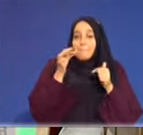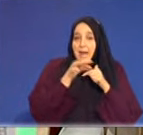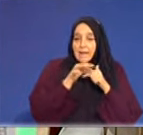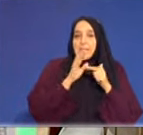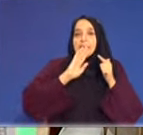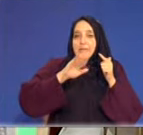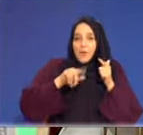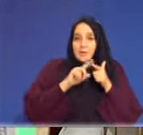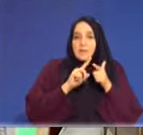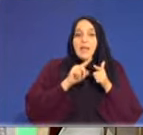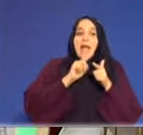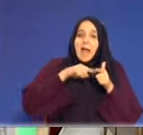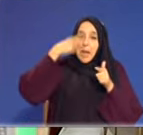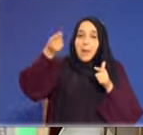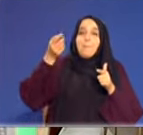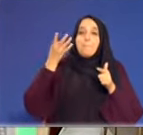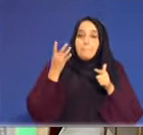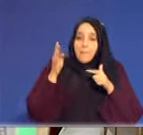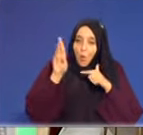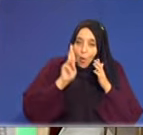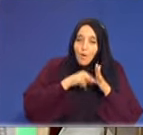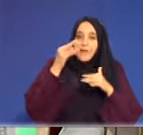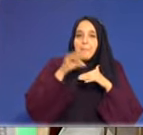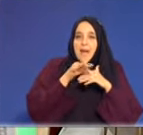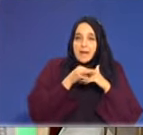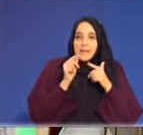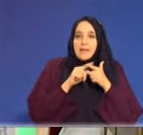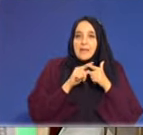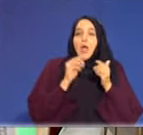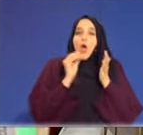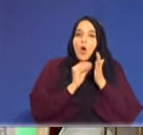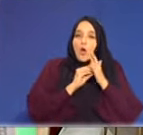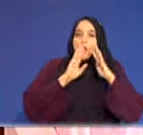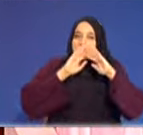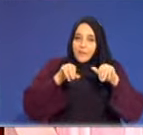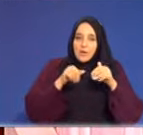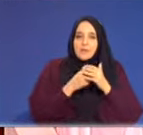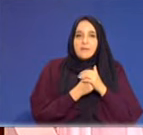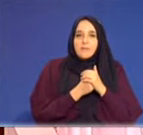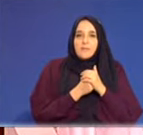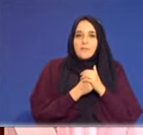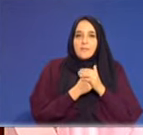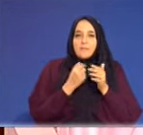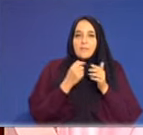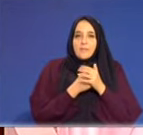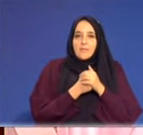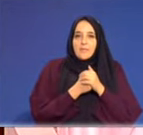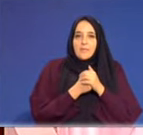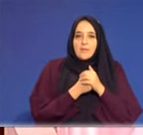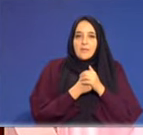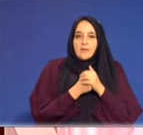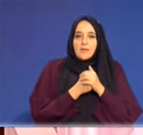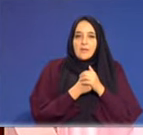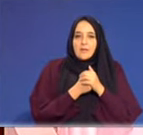بعد طلقها زوجته ومن بعد هي تزوجت برجل آخر. شكرا. وبعدين مات ذلك